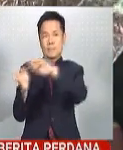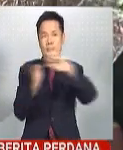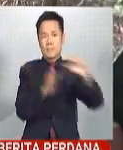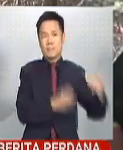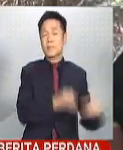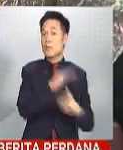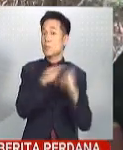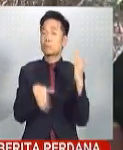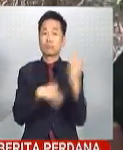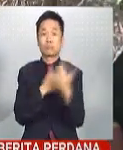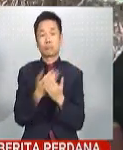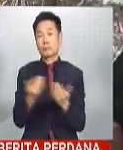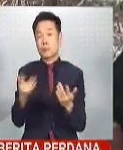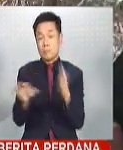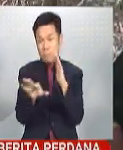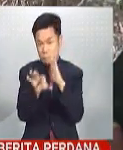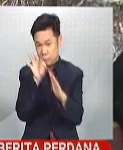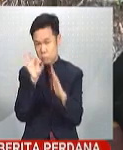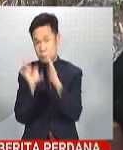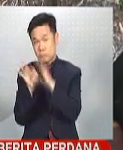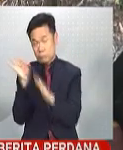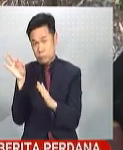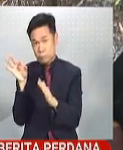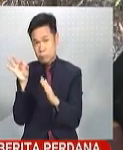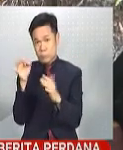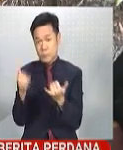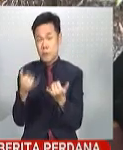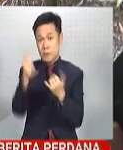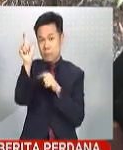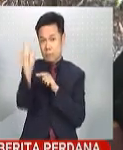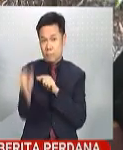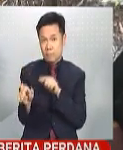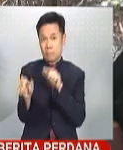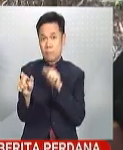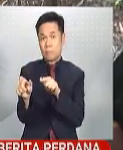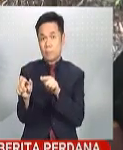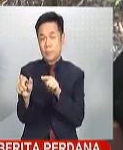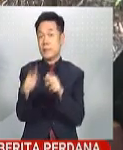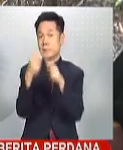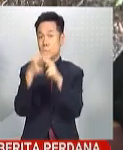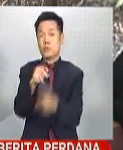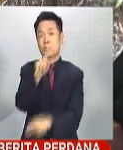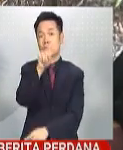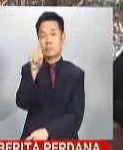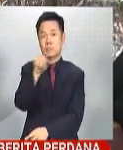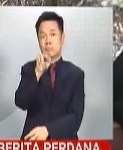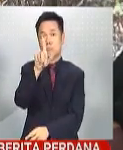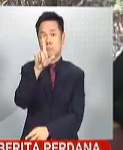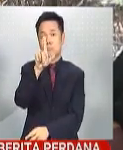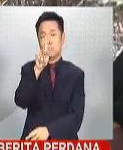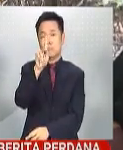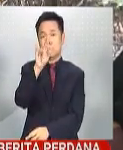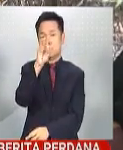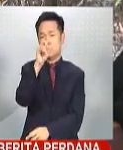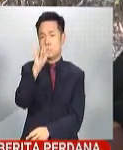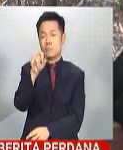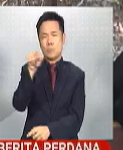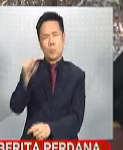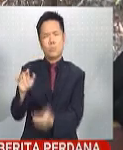orang kampung duduk kecil, kalau latih pelatihkan Datuk Zulkifli Muhammad ni, memang